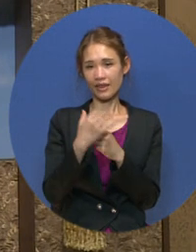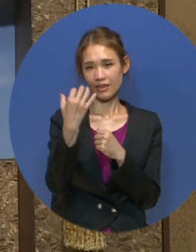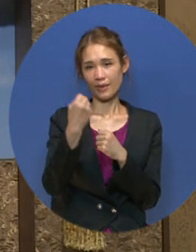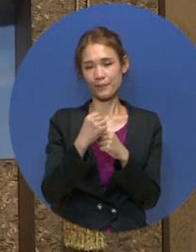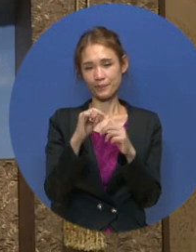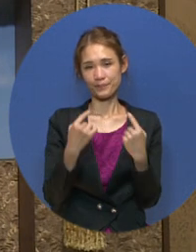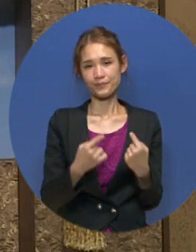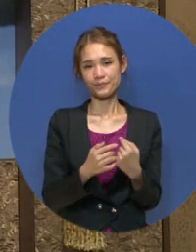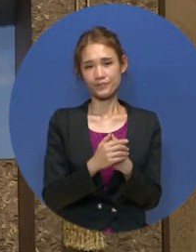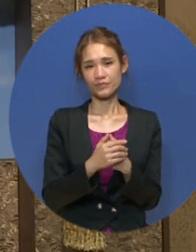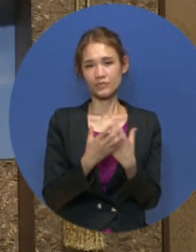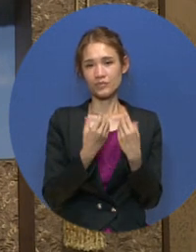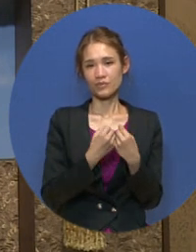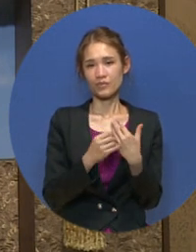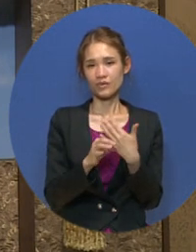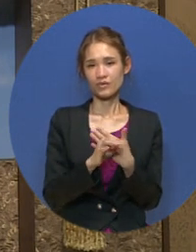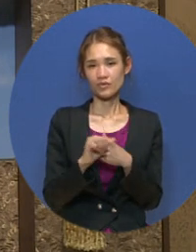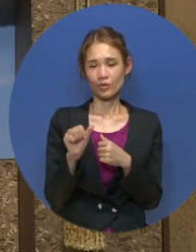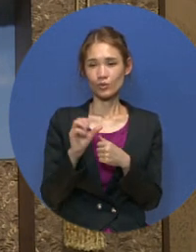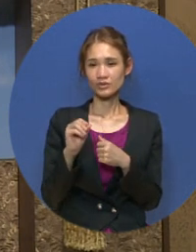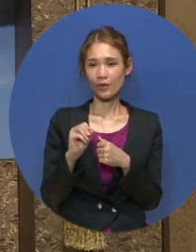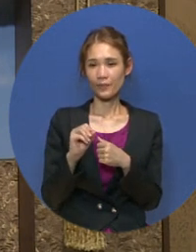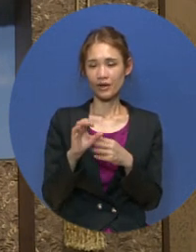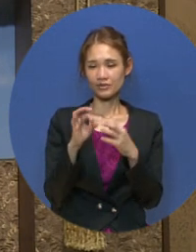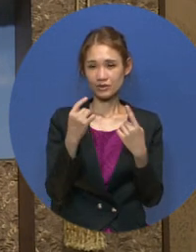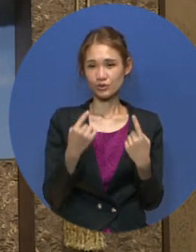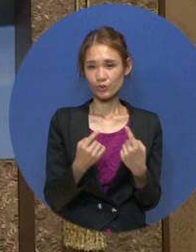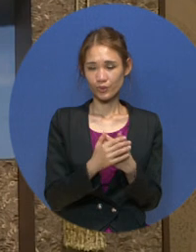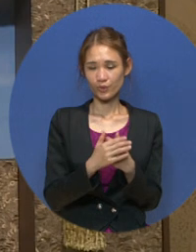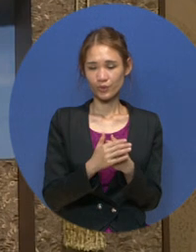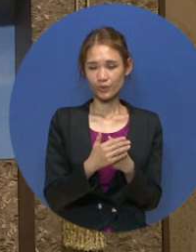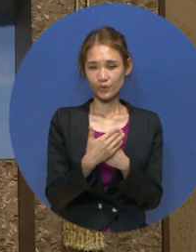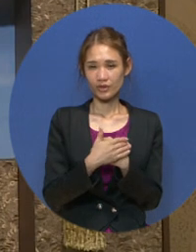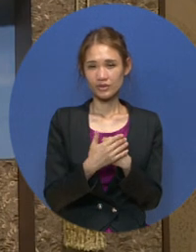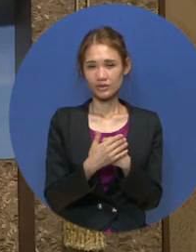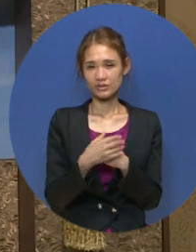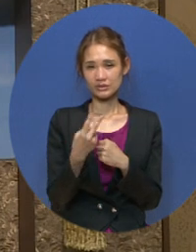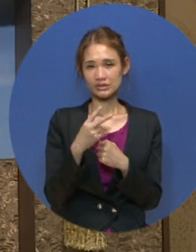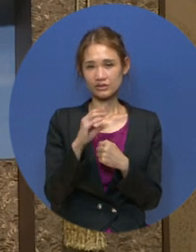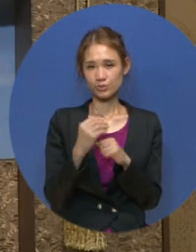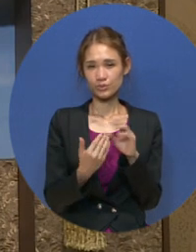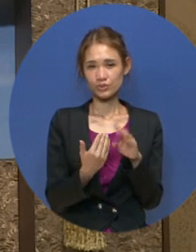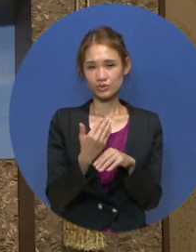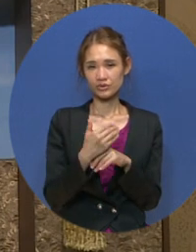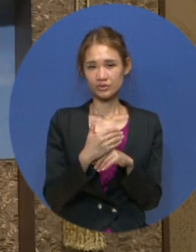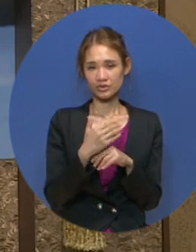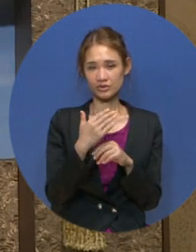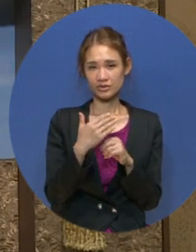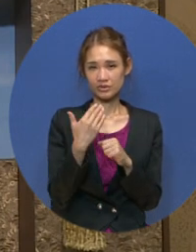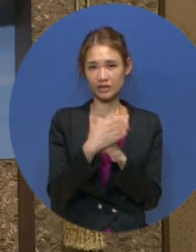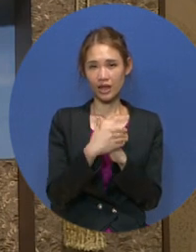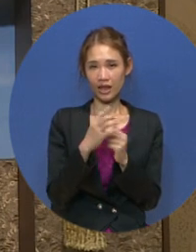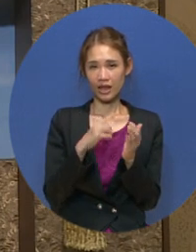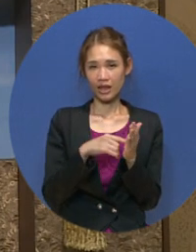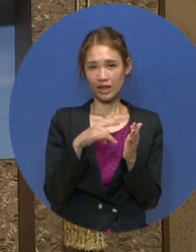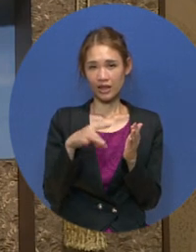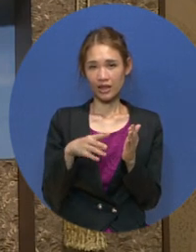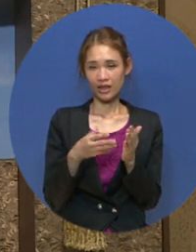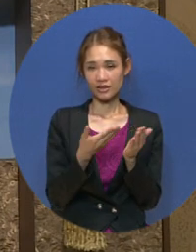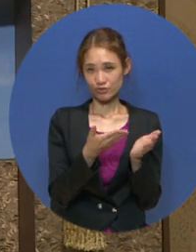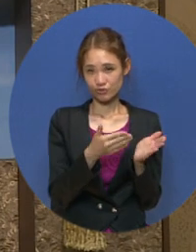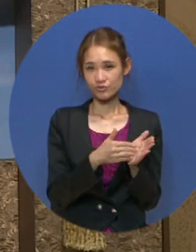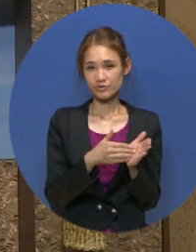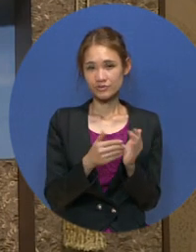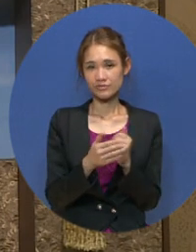됩니다. 예를 들면 5천만 원을 기증해 주셨을 경우에 한 2천만 원 이상의 법인세를 감면받게